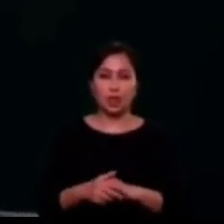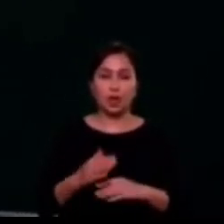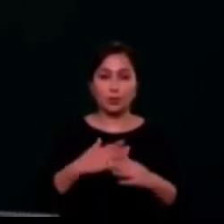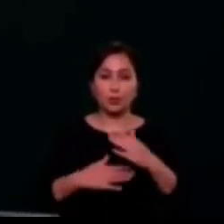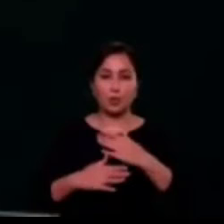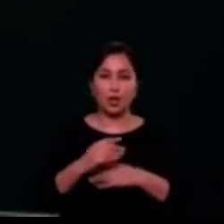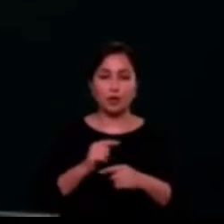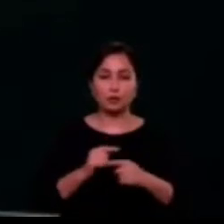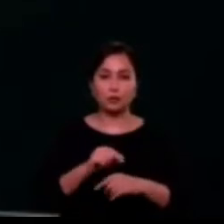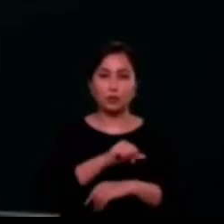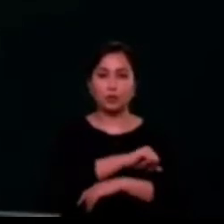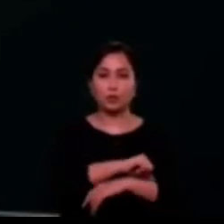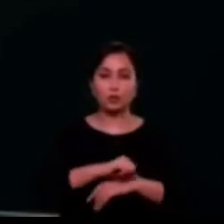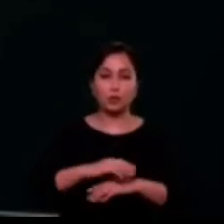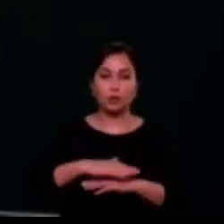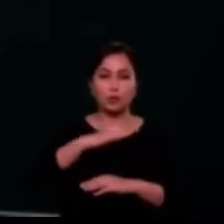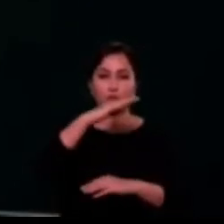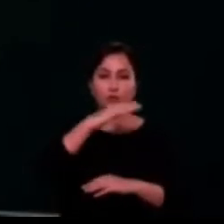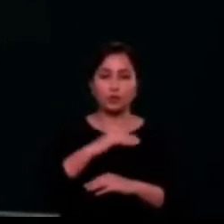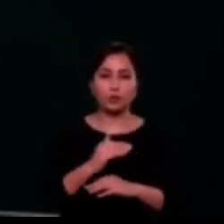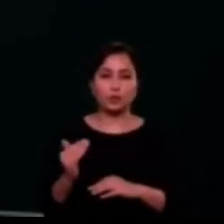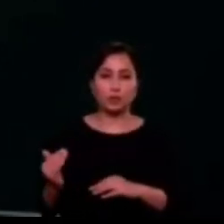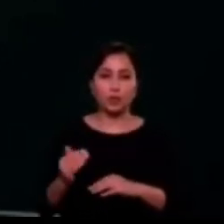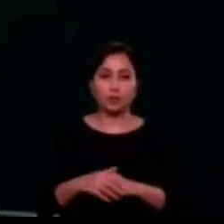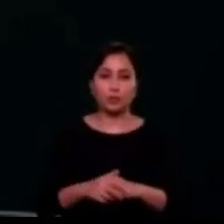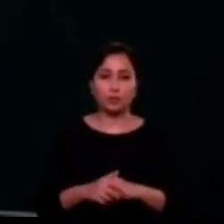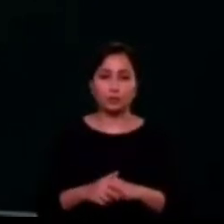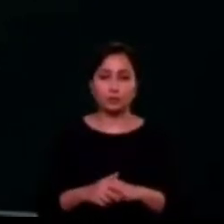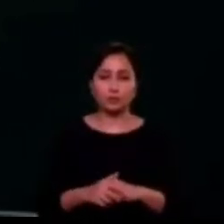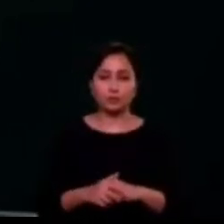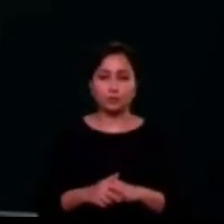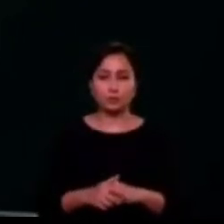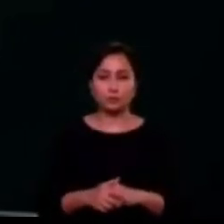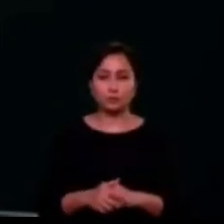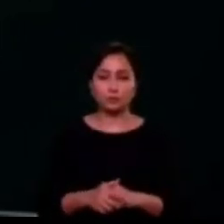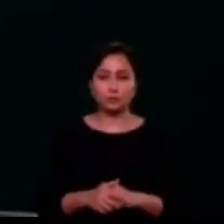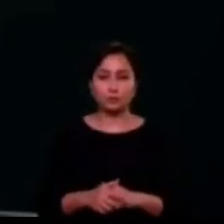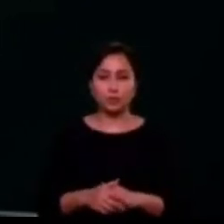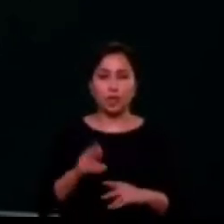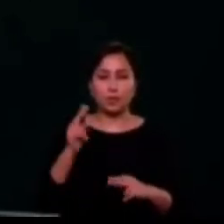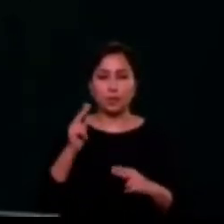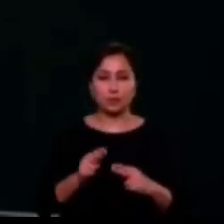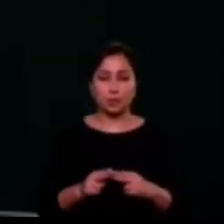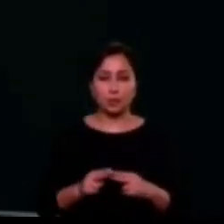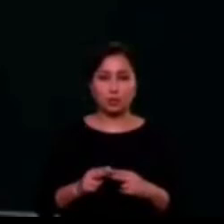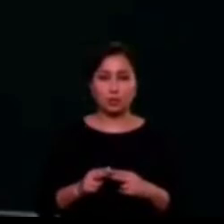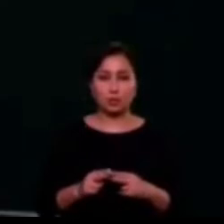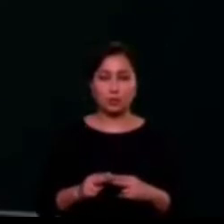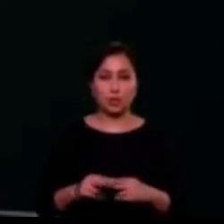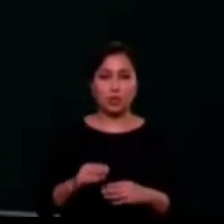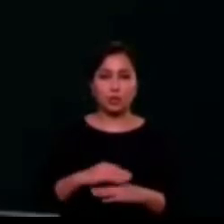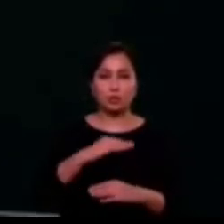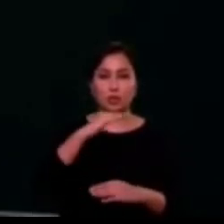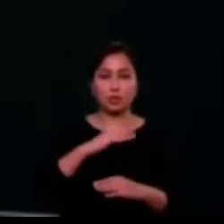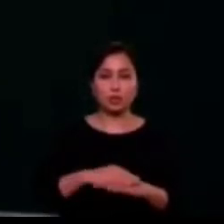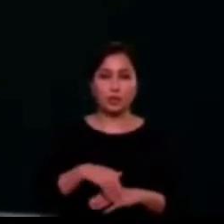Ведем плавную линию вверх вправо. И заканчиваем на верхней линеечке